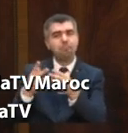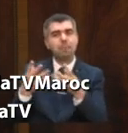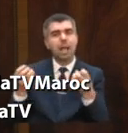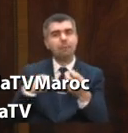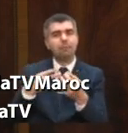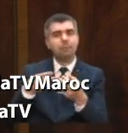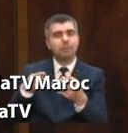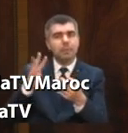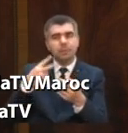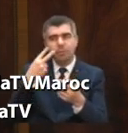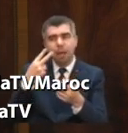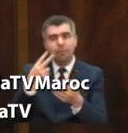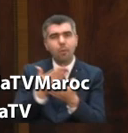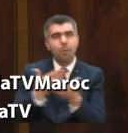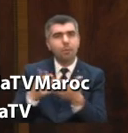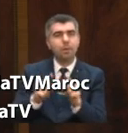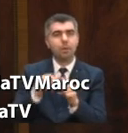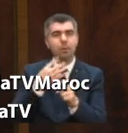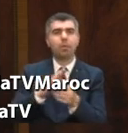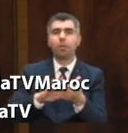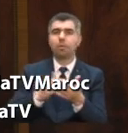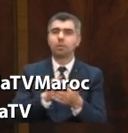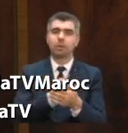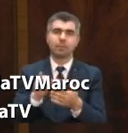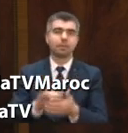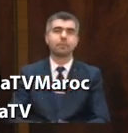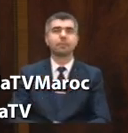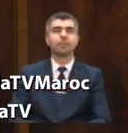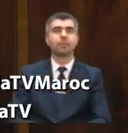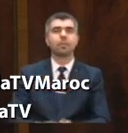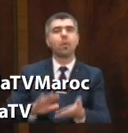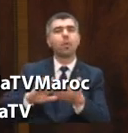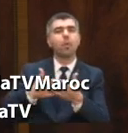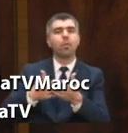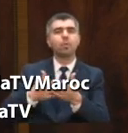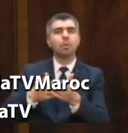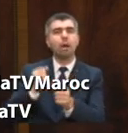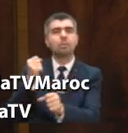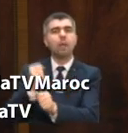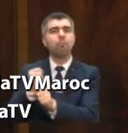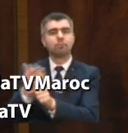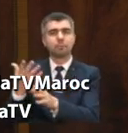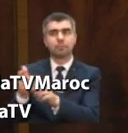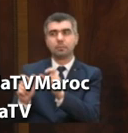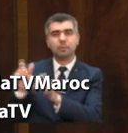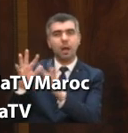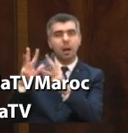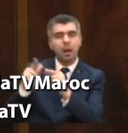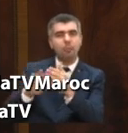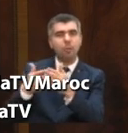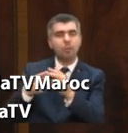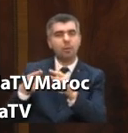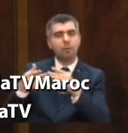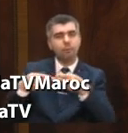مقارنة الأرقام حتى نقربوا من الصورة شوية، لأن اليوم الكل متحرك، جميع الأرقام متحركة اليوم بما فيها